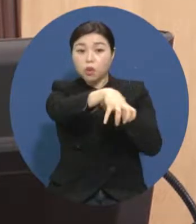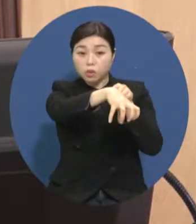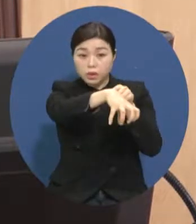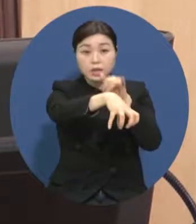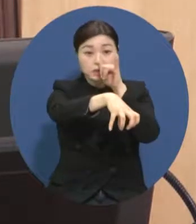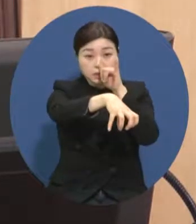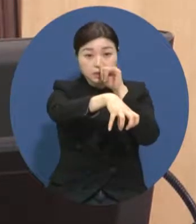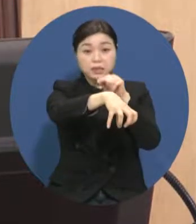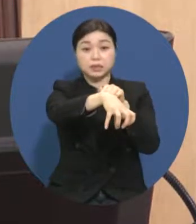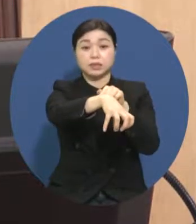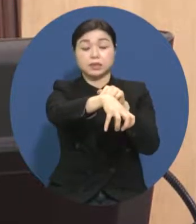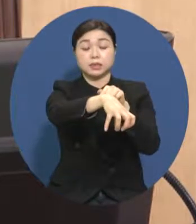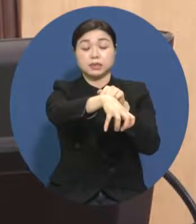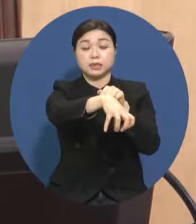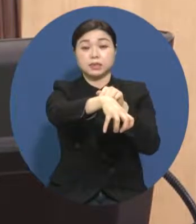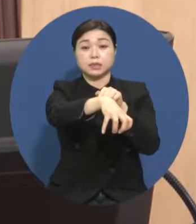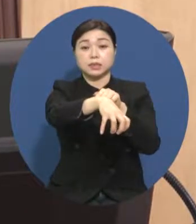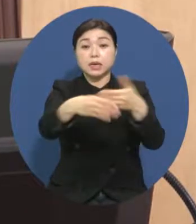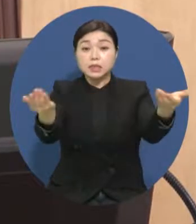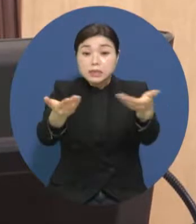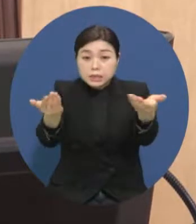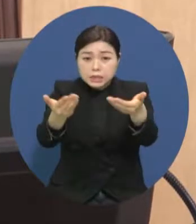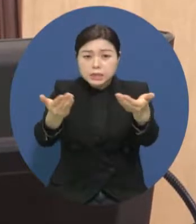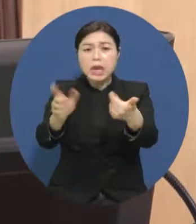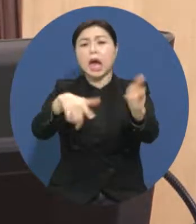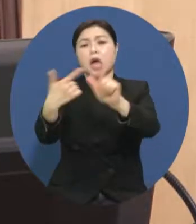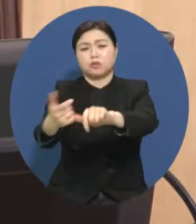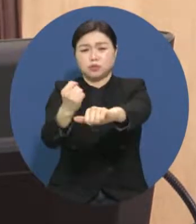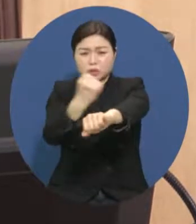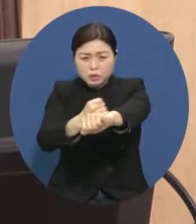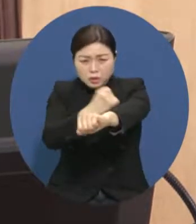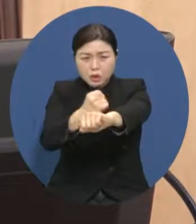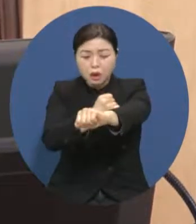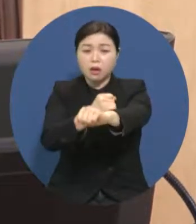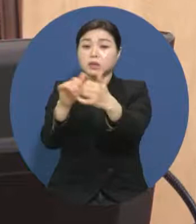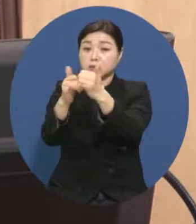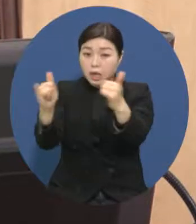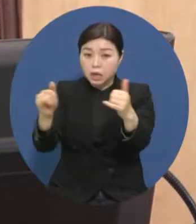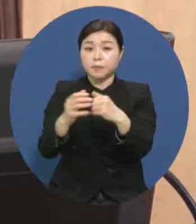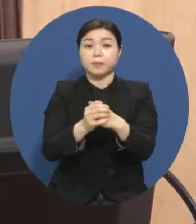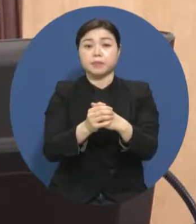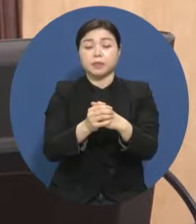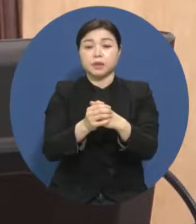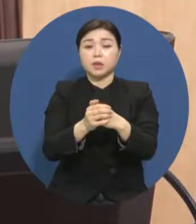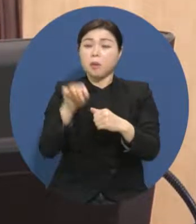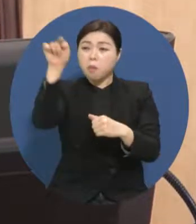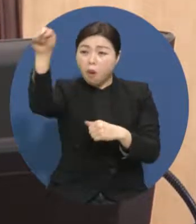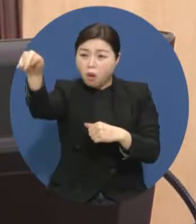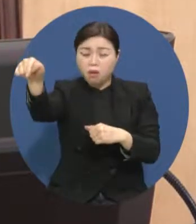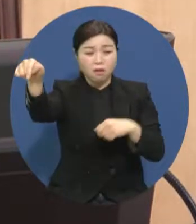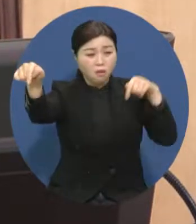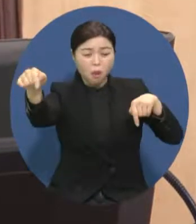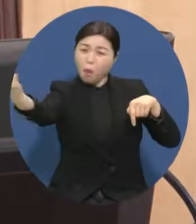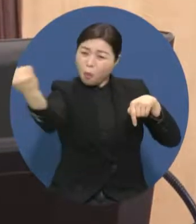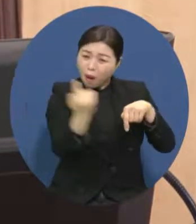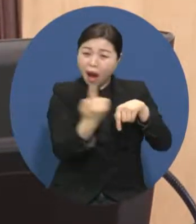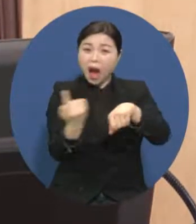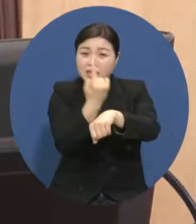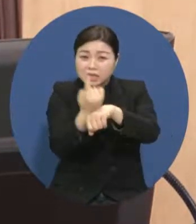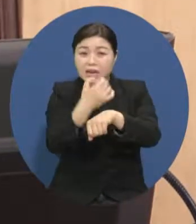일용 근로자를 활동하고 계신 분들인데 그런 먼 거리에서 오실 수가 없기